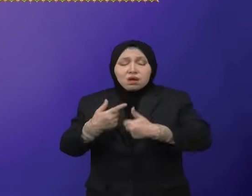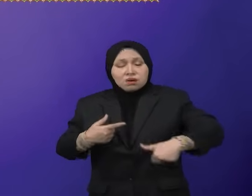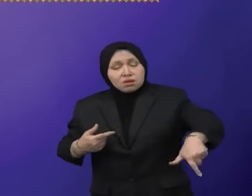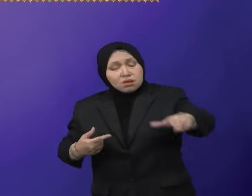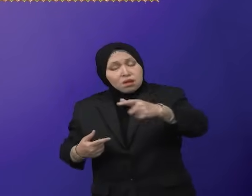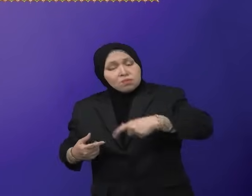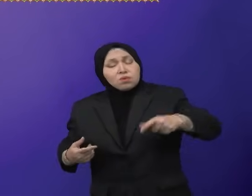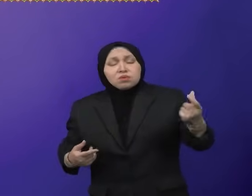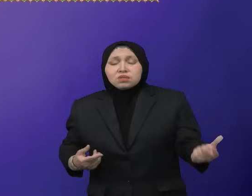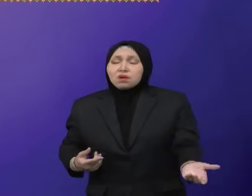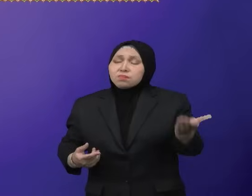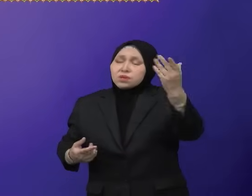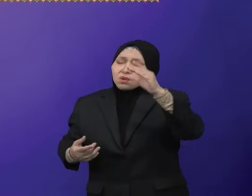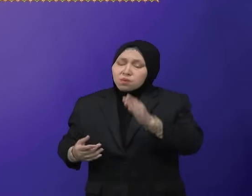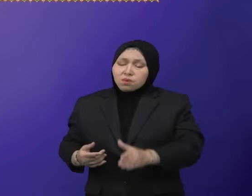alaykum